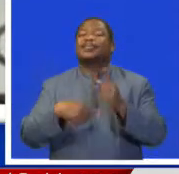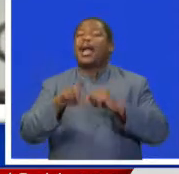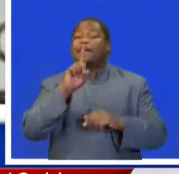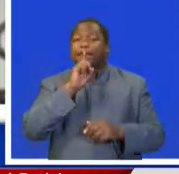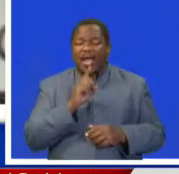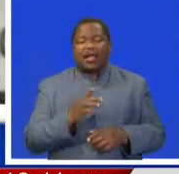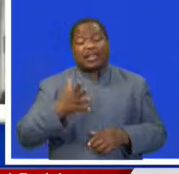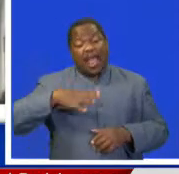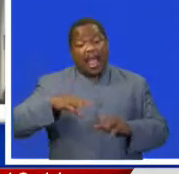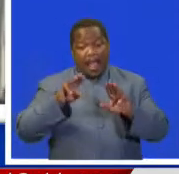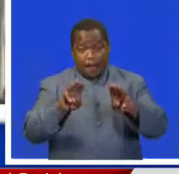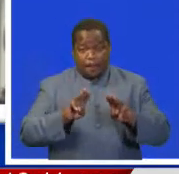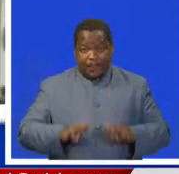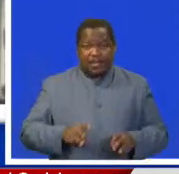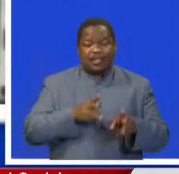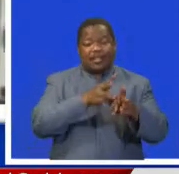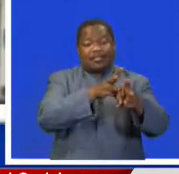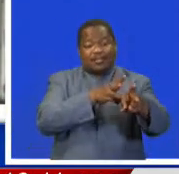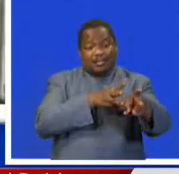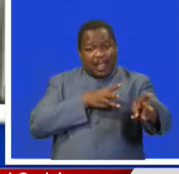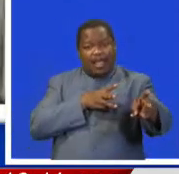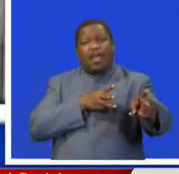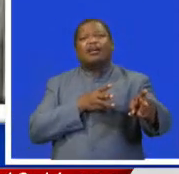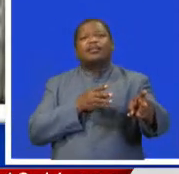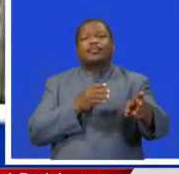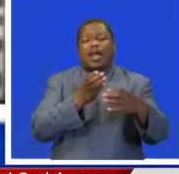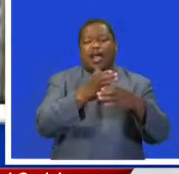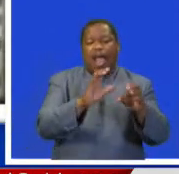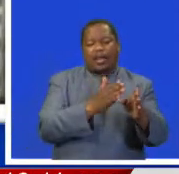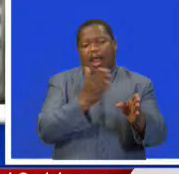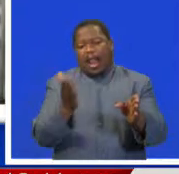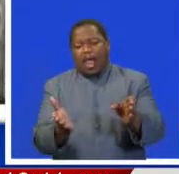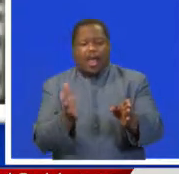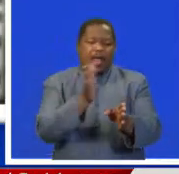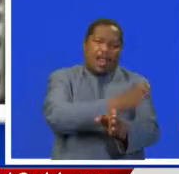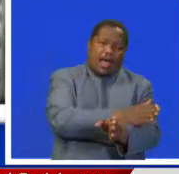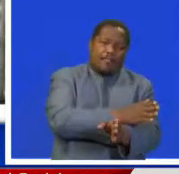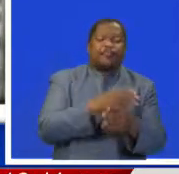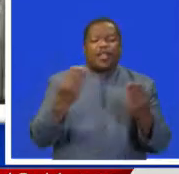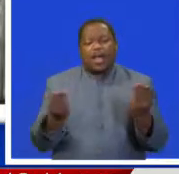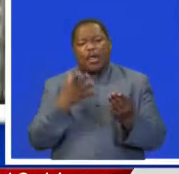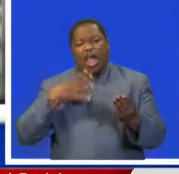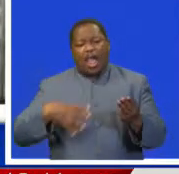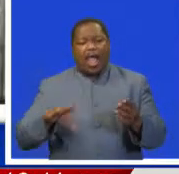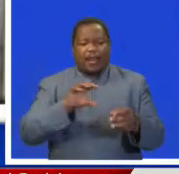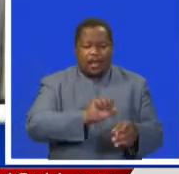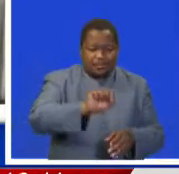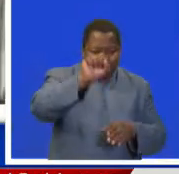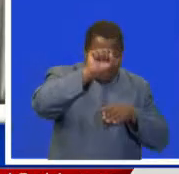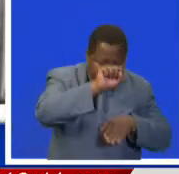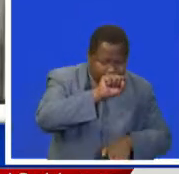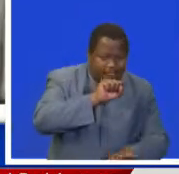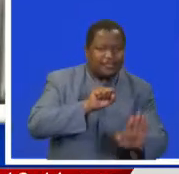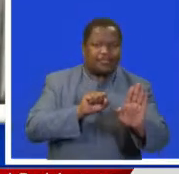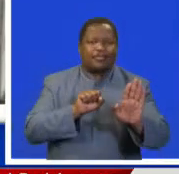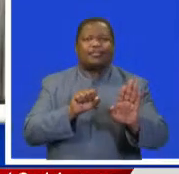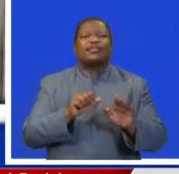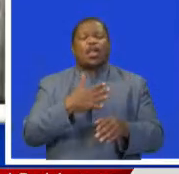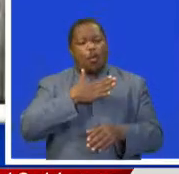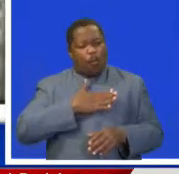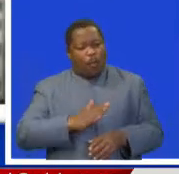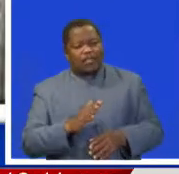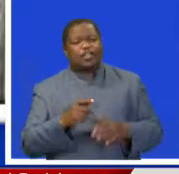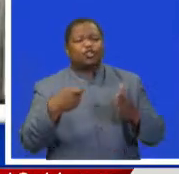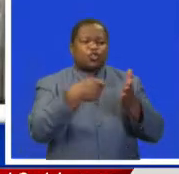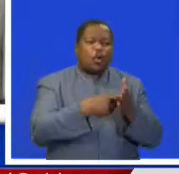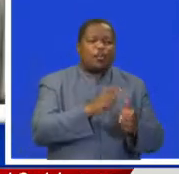ngale babuye ngala labanye bahambe ngosebenza labanye ngumedikolo labanye ngisho ordinary yothenga labanye ngisho tibhedlela